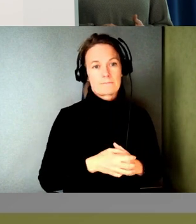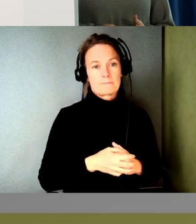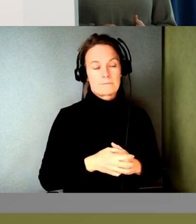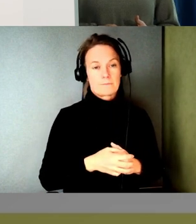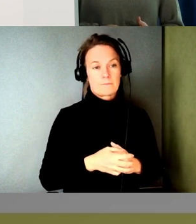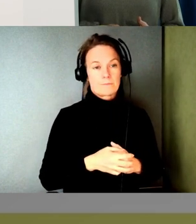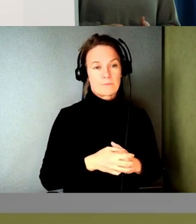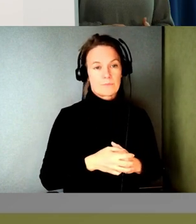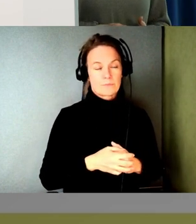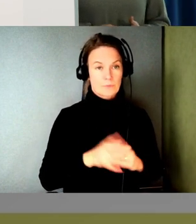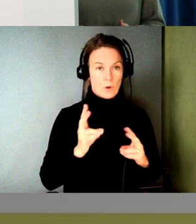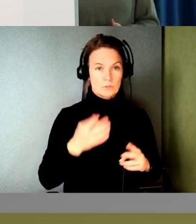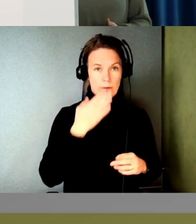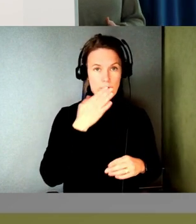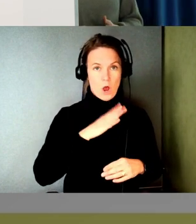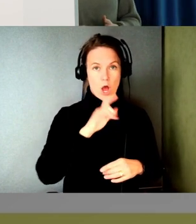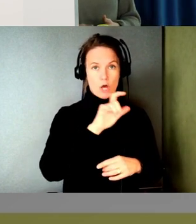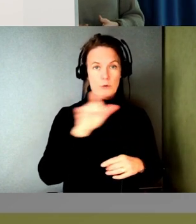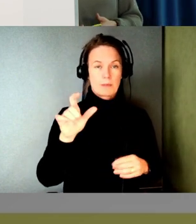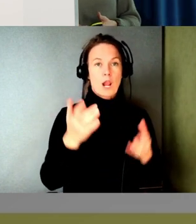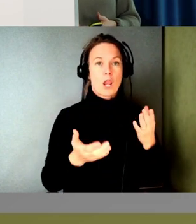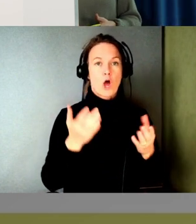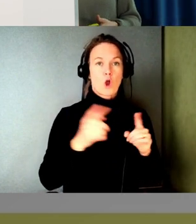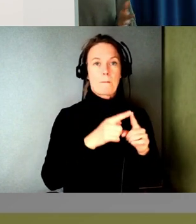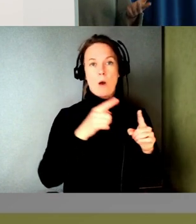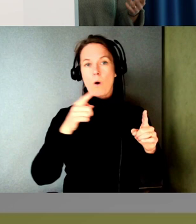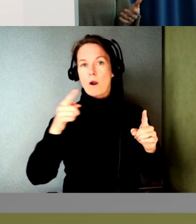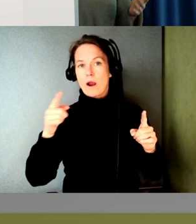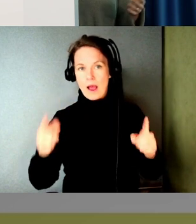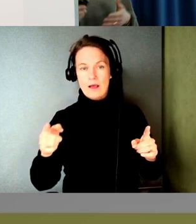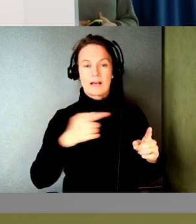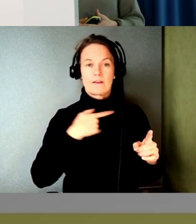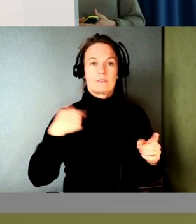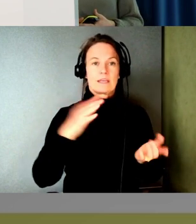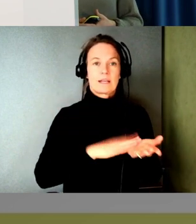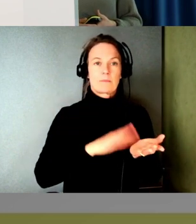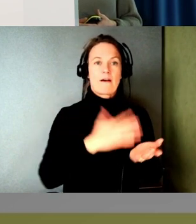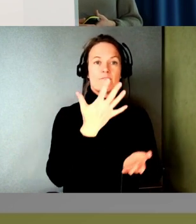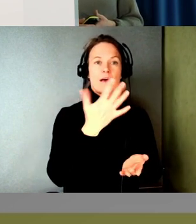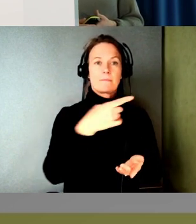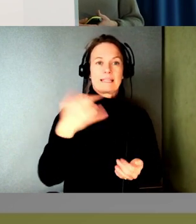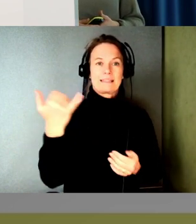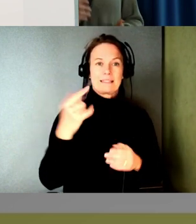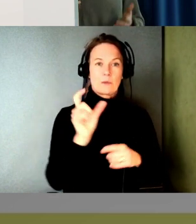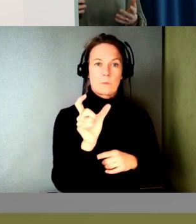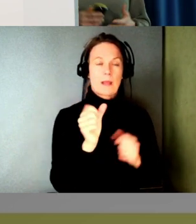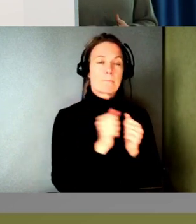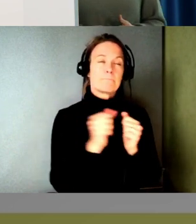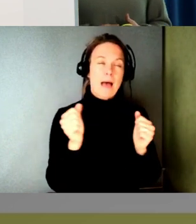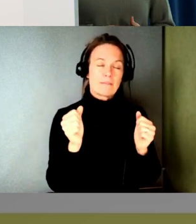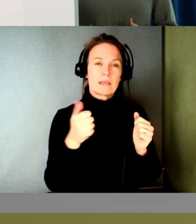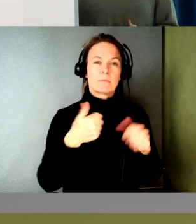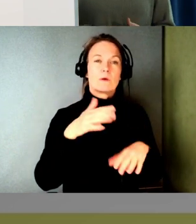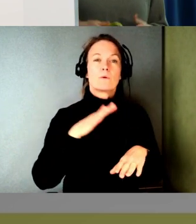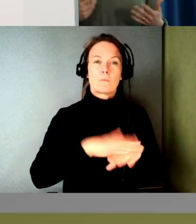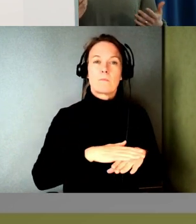det är också bra att hålla rubriker lagom långa eh Vi brukar ofta rekommendera fem till ti ord Eh Men det beror också